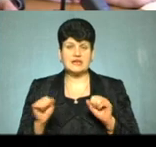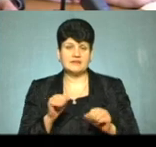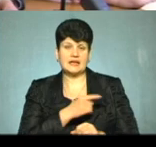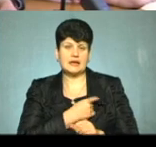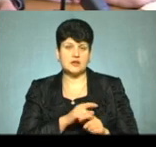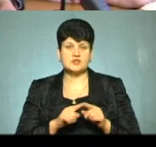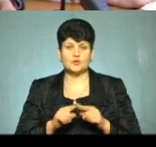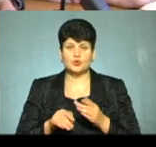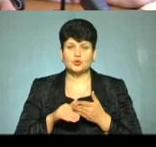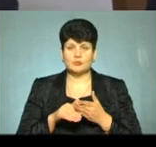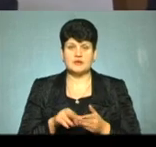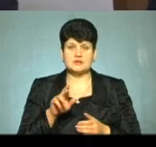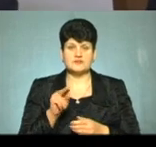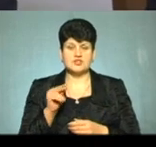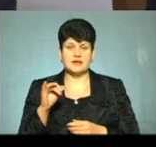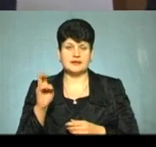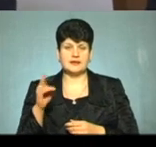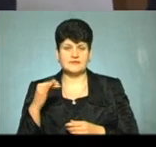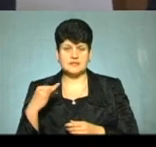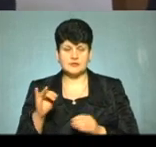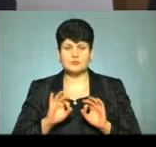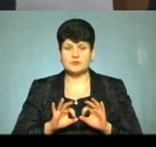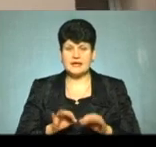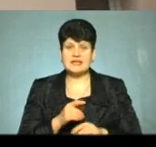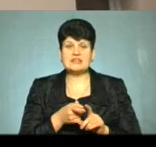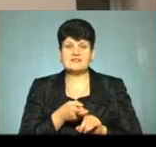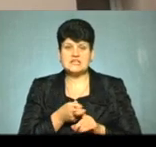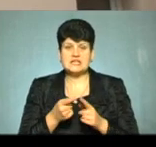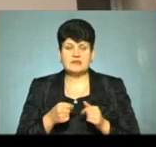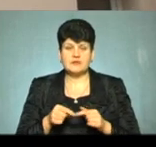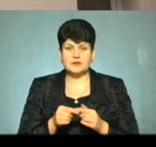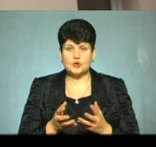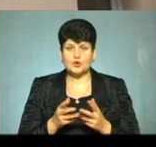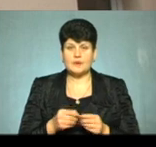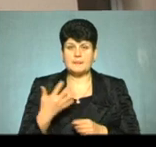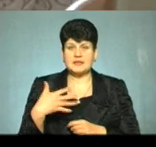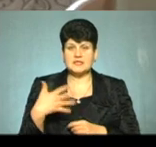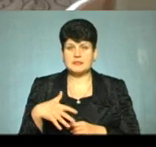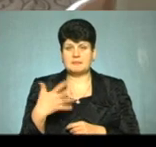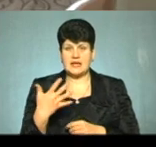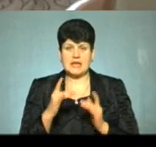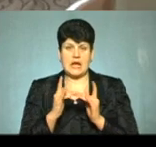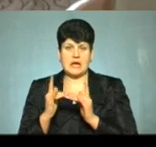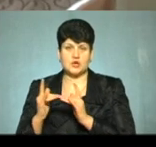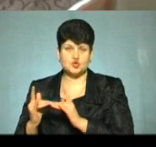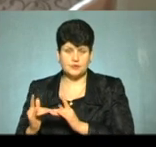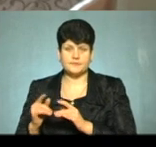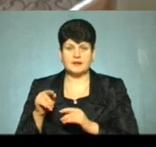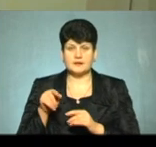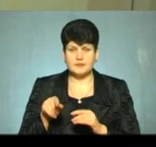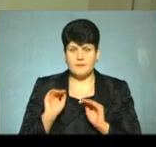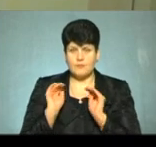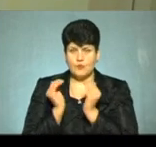Керівник лікарні швидкої допомоги Ярослав Чайківський розповідає, інфекційне відділення розраховане на 55 ліжок. З